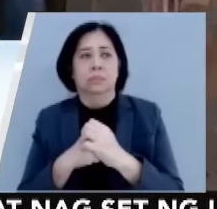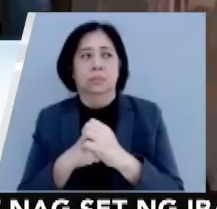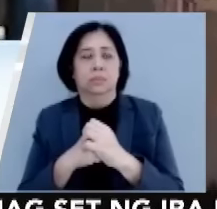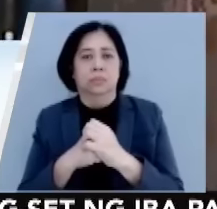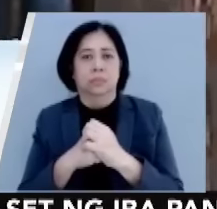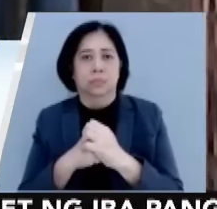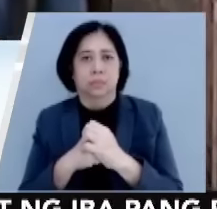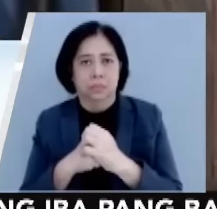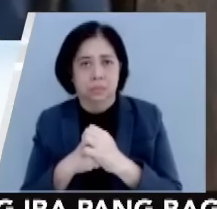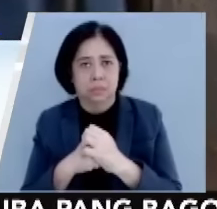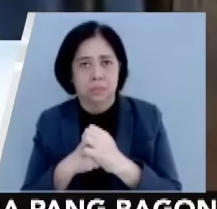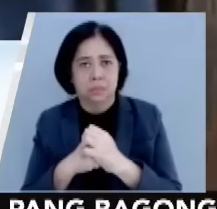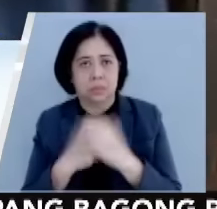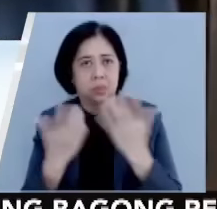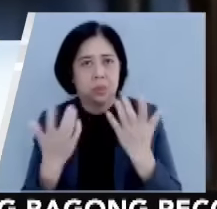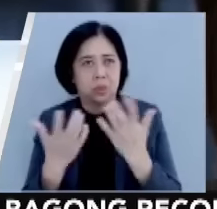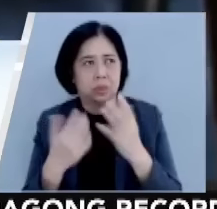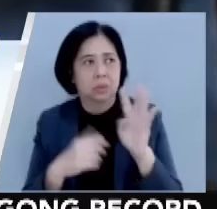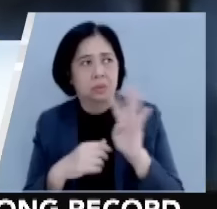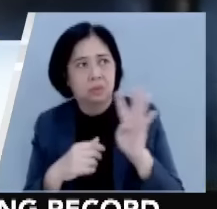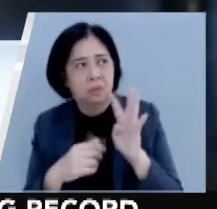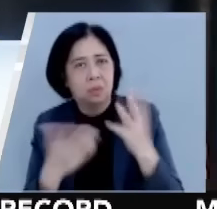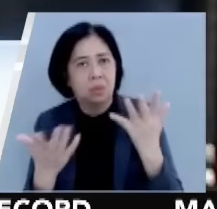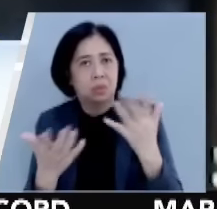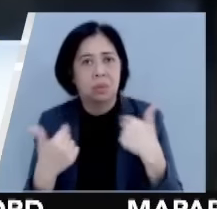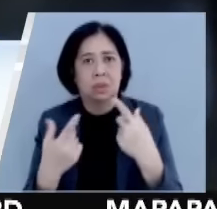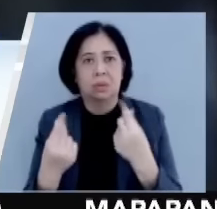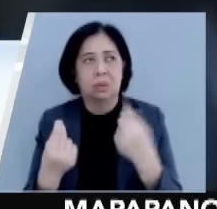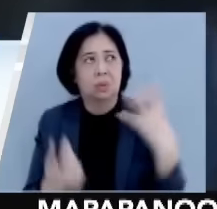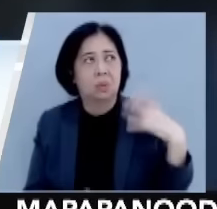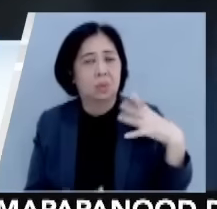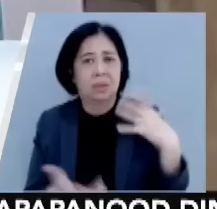pag-uwi niya ng alas 4, wala na po akong ihintayin.